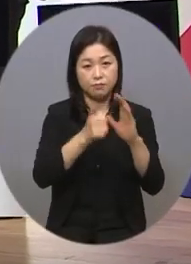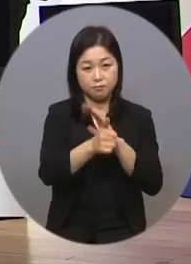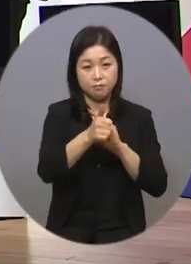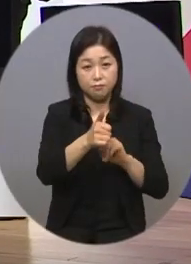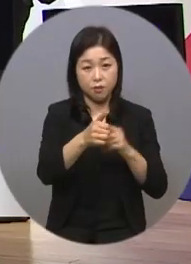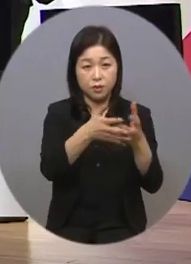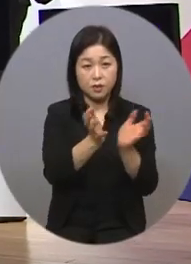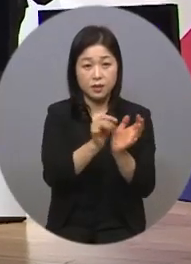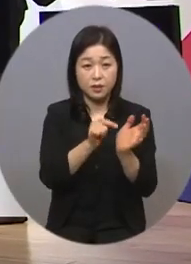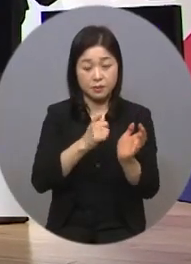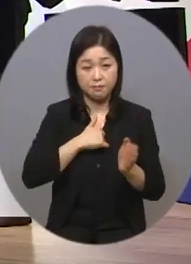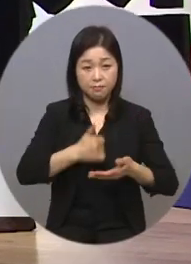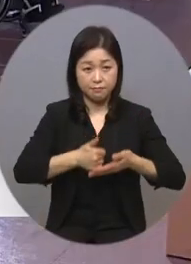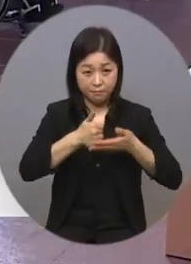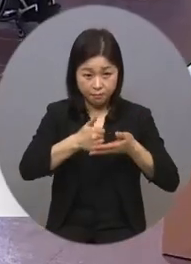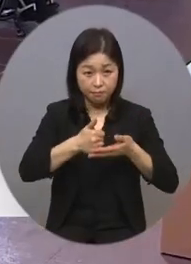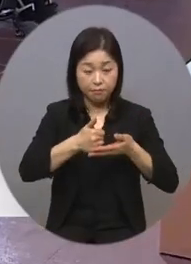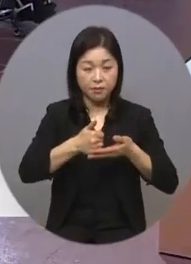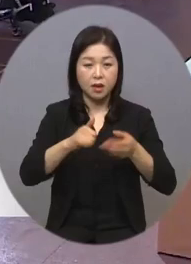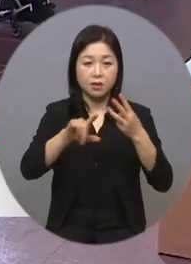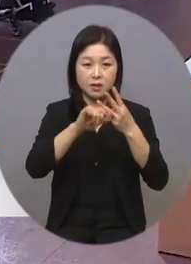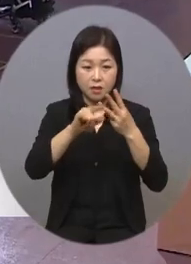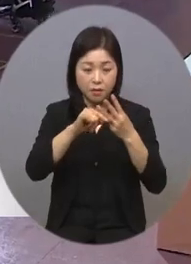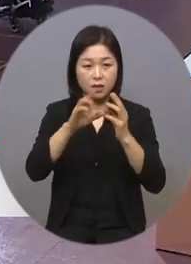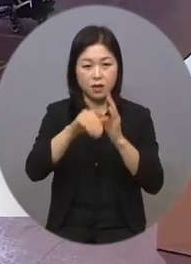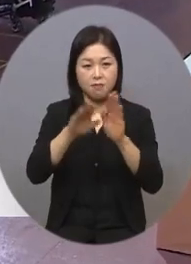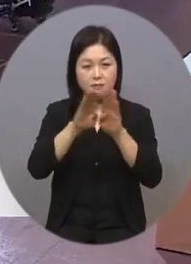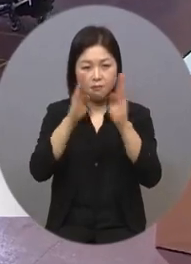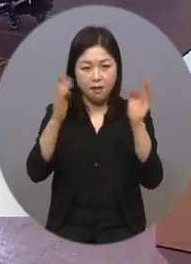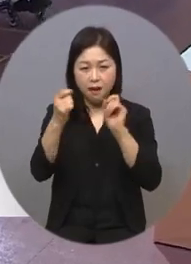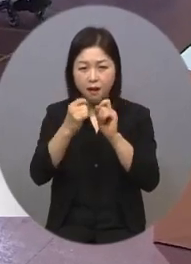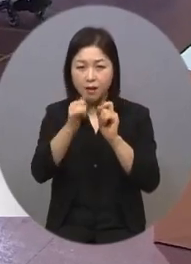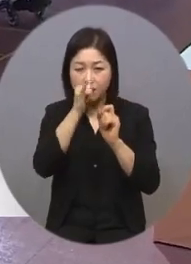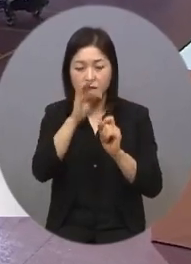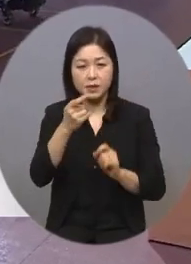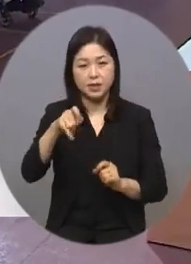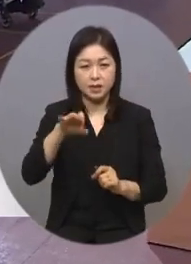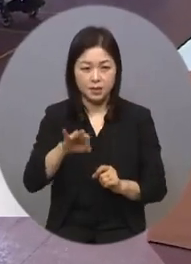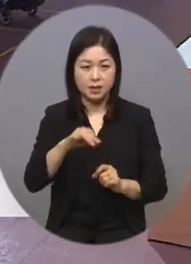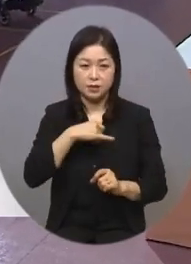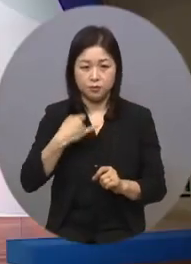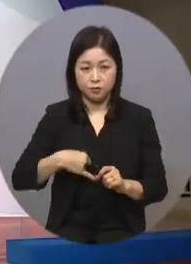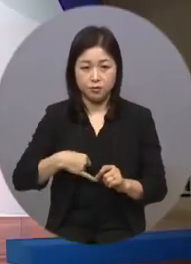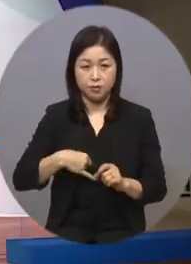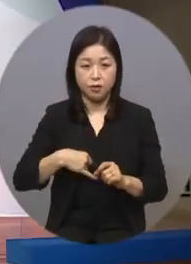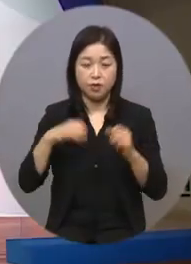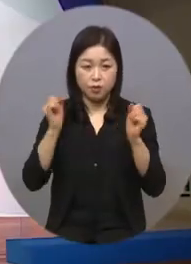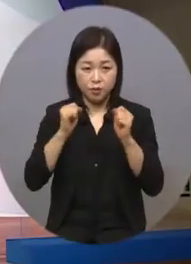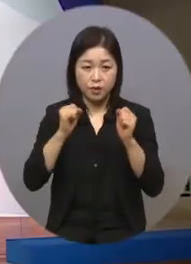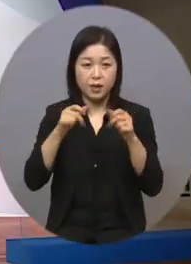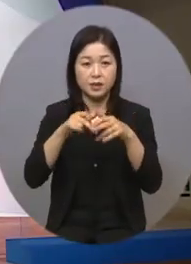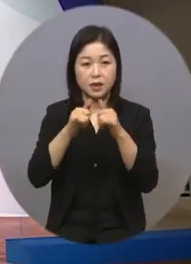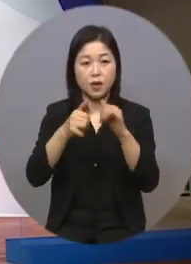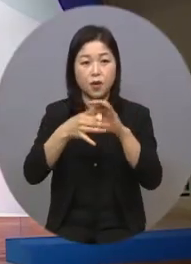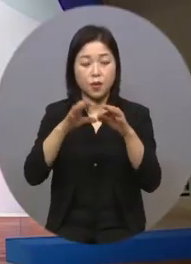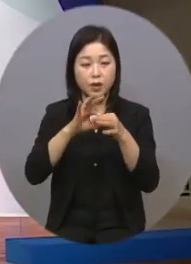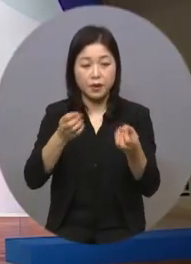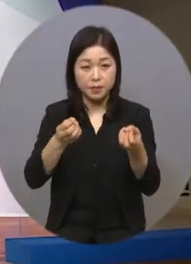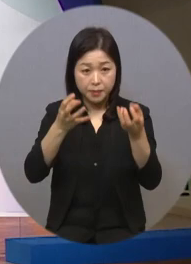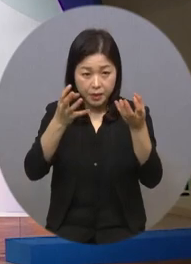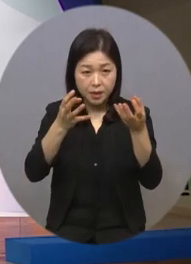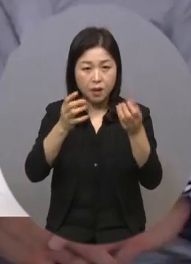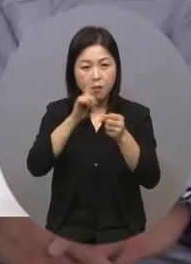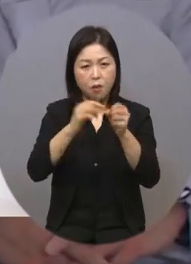선수단의 자긍심을 높이고 오는 3월 개막을 앞둔 베이징 동계 패럴림픽에서 선전을 다짐하기 위해